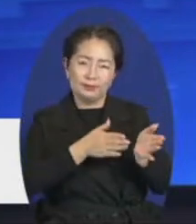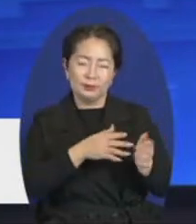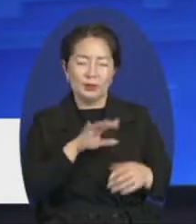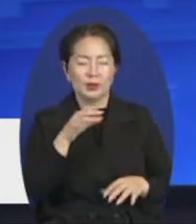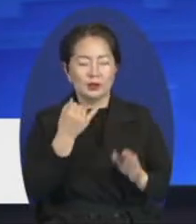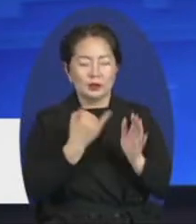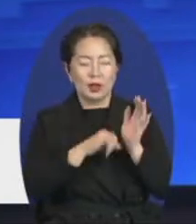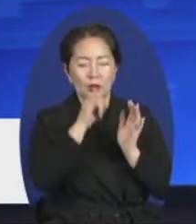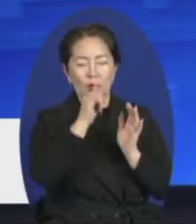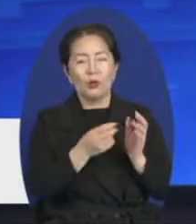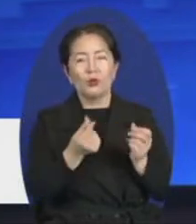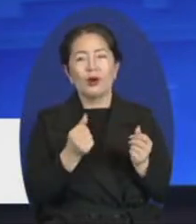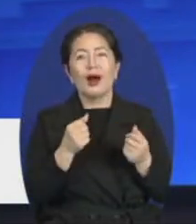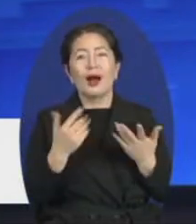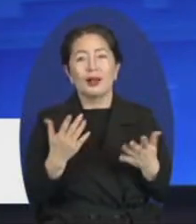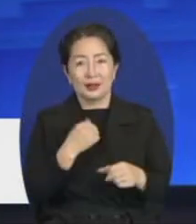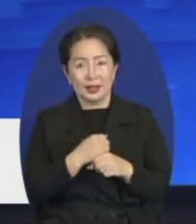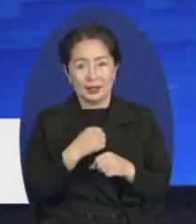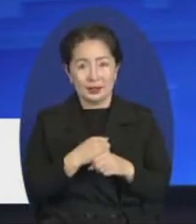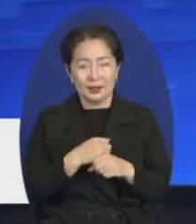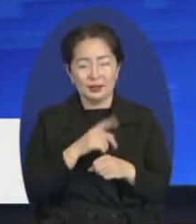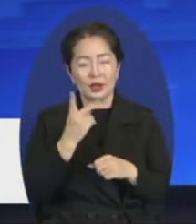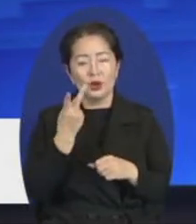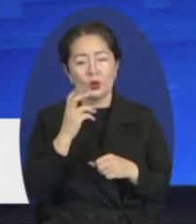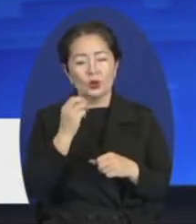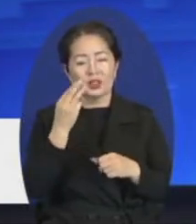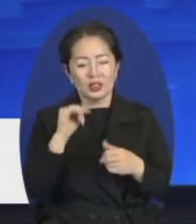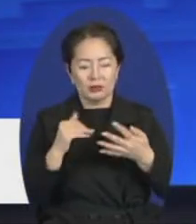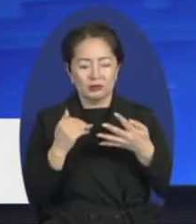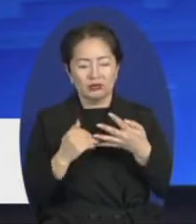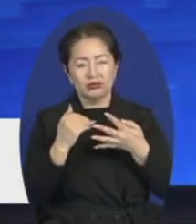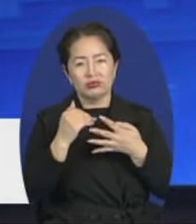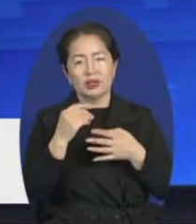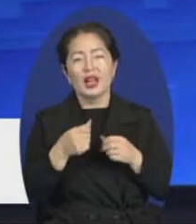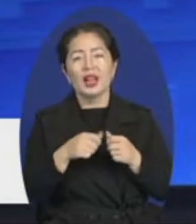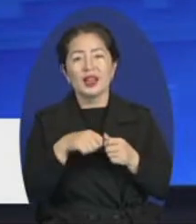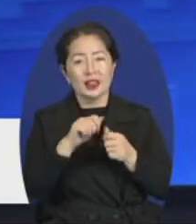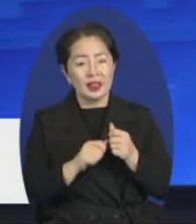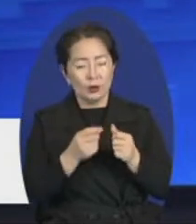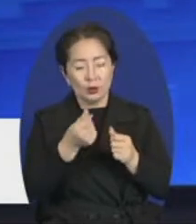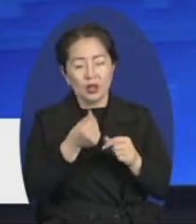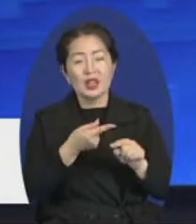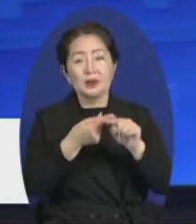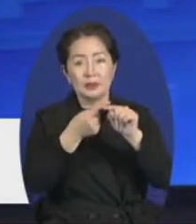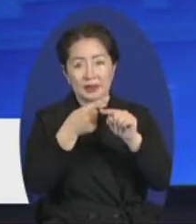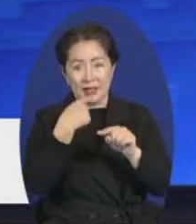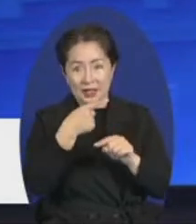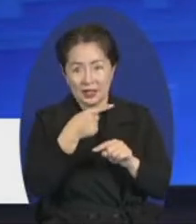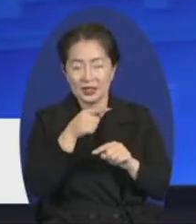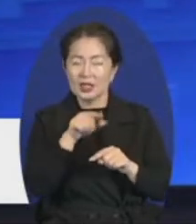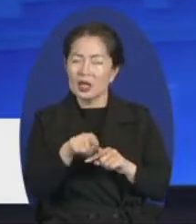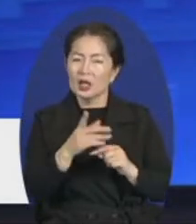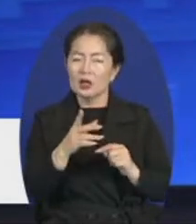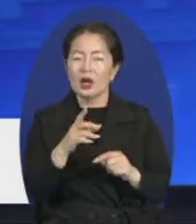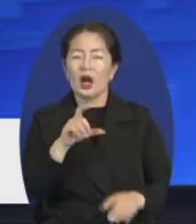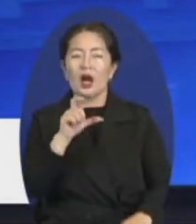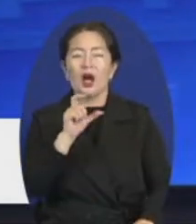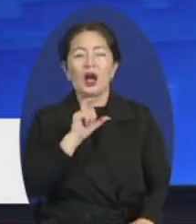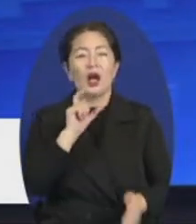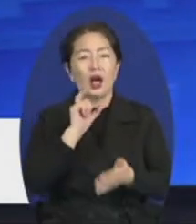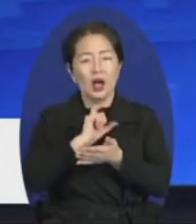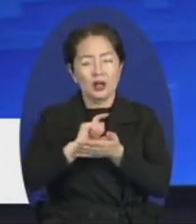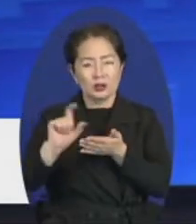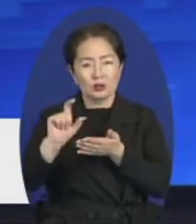ойролцоогоор 60 гаруй хувийн алдагдалтаа ажиллаж байна. За тиймээс үе шаттайгаар тариф нэмэгдгээс салбарынх нь мэдгэлээ. Ингээдтэй экспортын ачаа